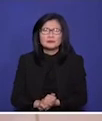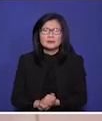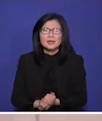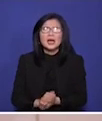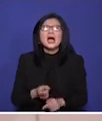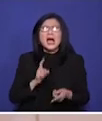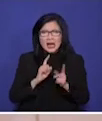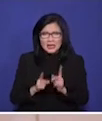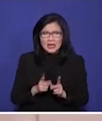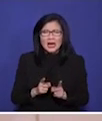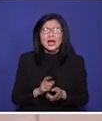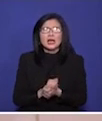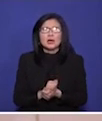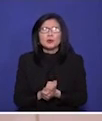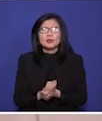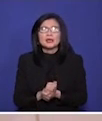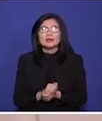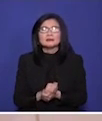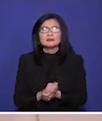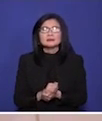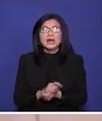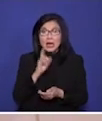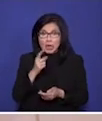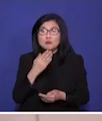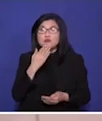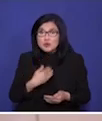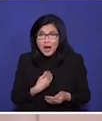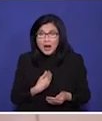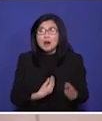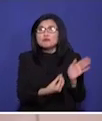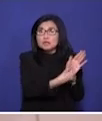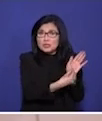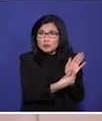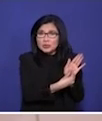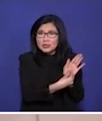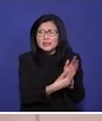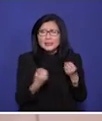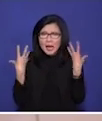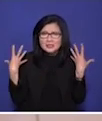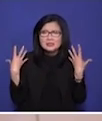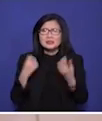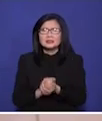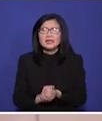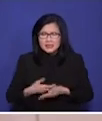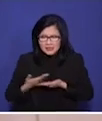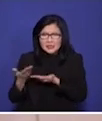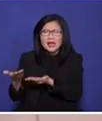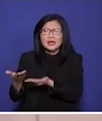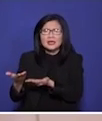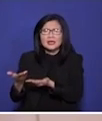memang masih ada Sekali lagi kalau bapak memiliki bukti bukti yang kuat ya silakan saja